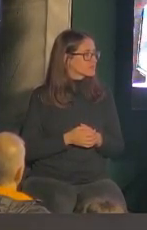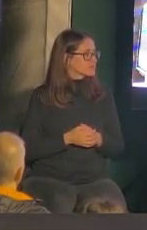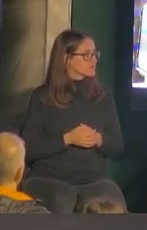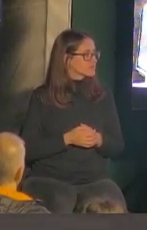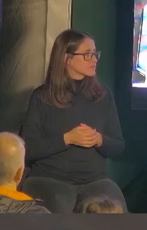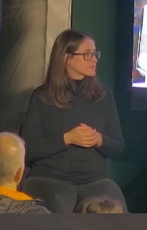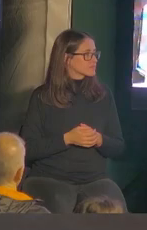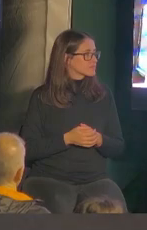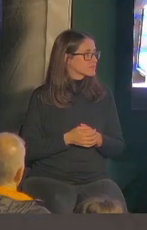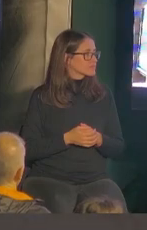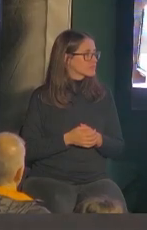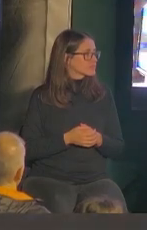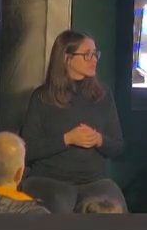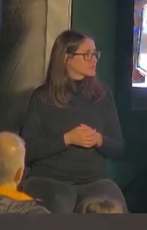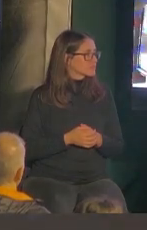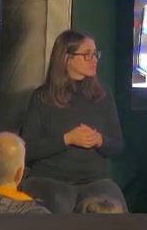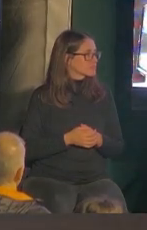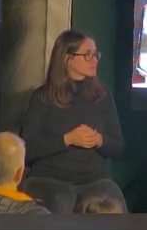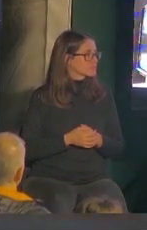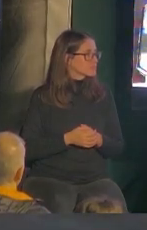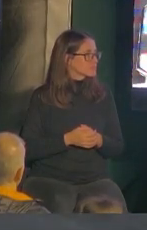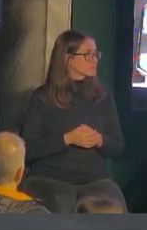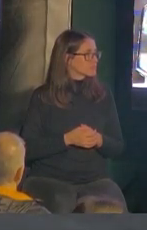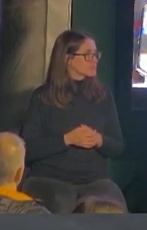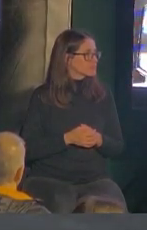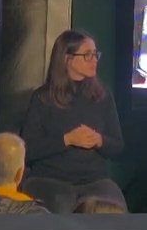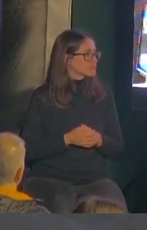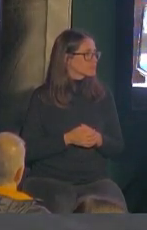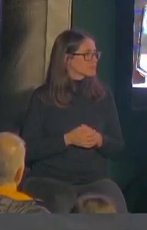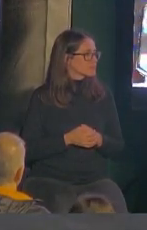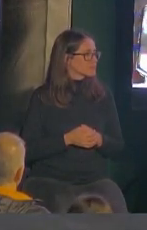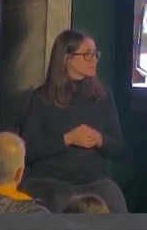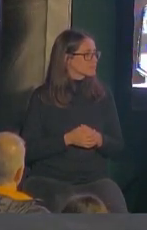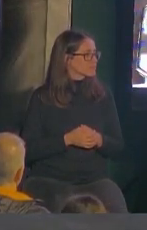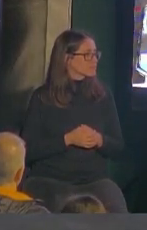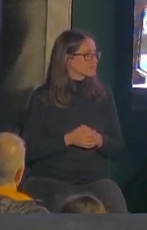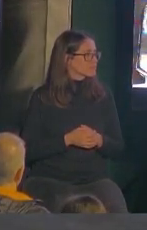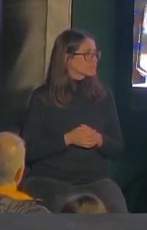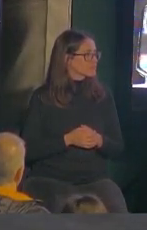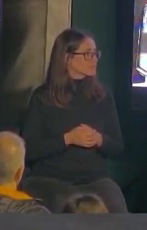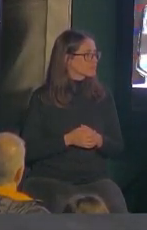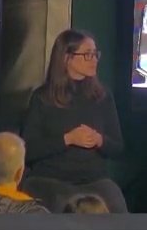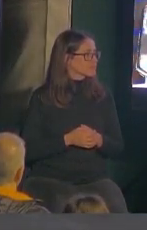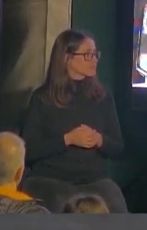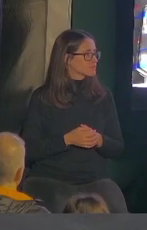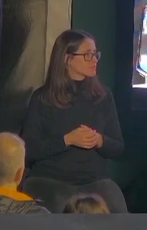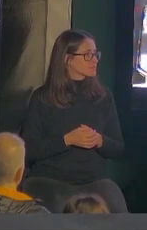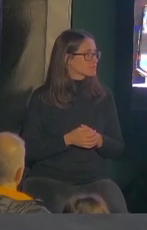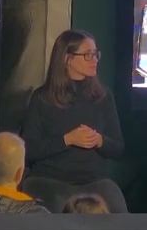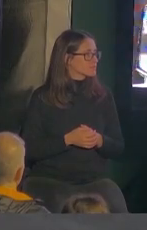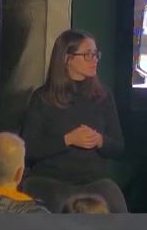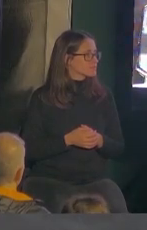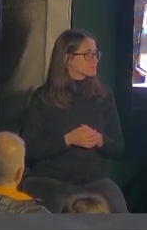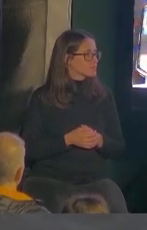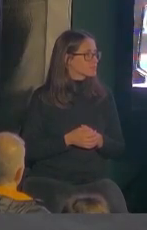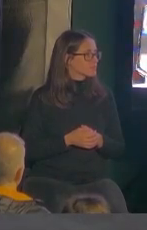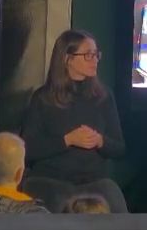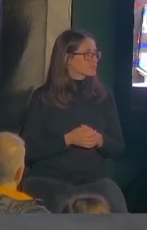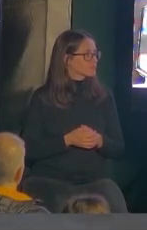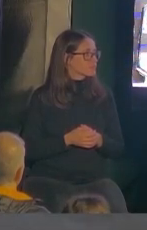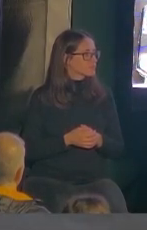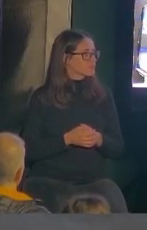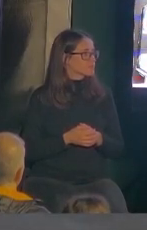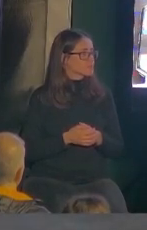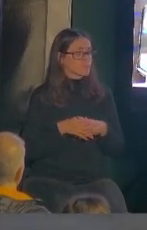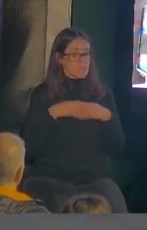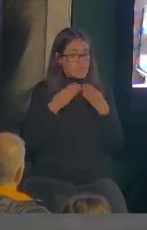és... Si vols, pots ficar-ho aquí dins, mentre... Vale, perfecte. El que farem és dosificar-ho el que serà la base